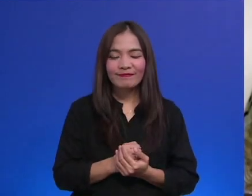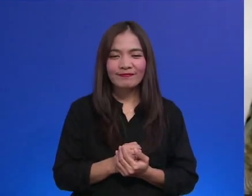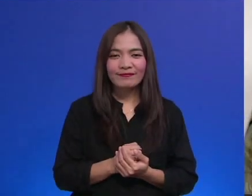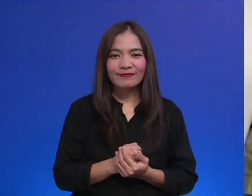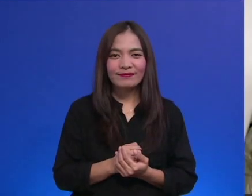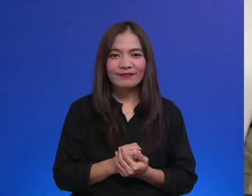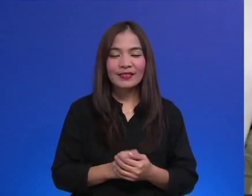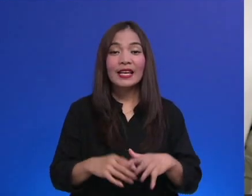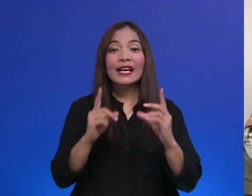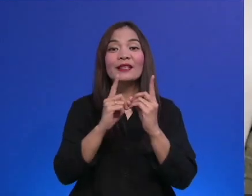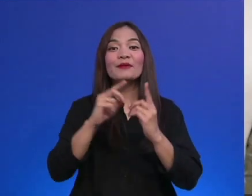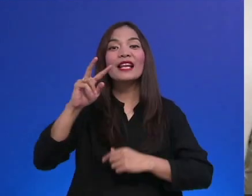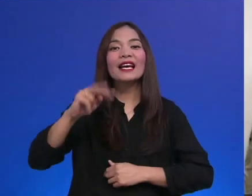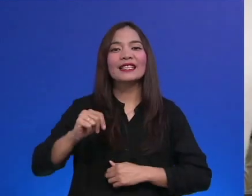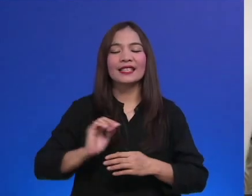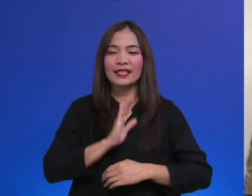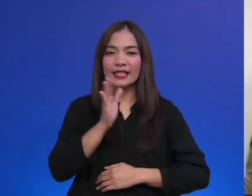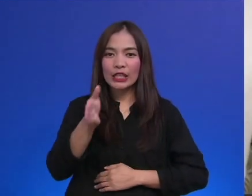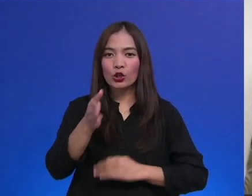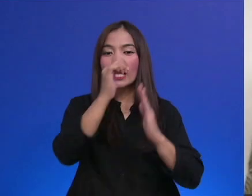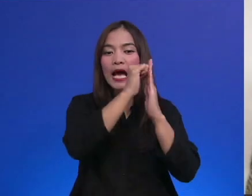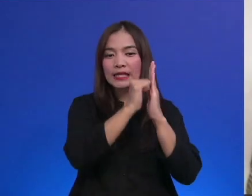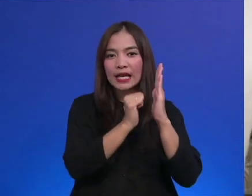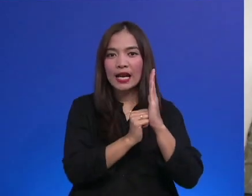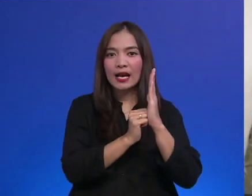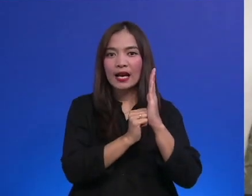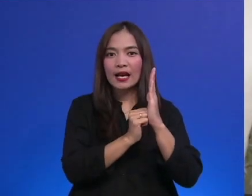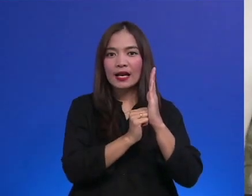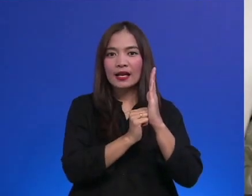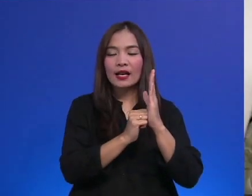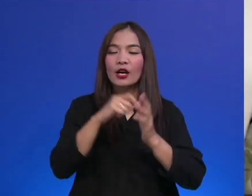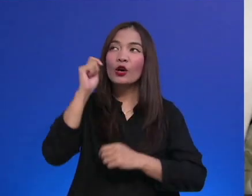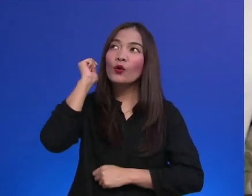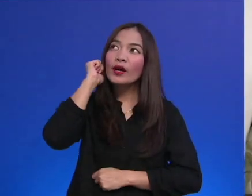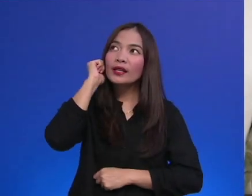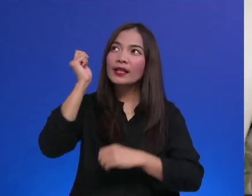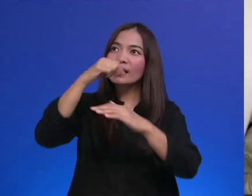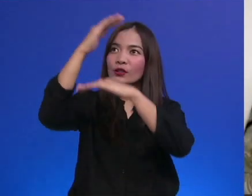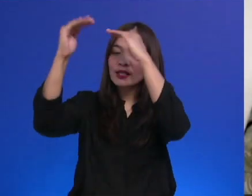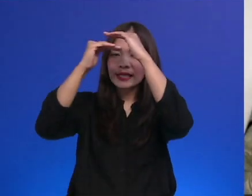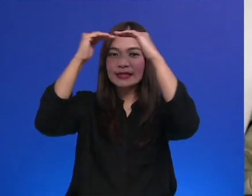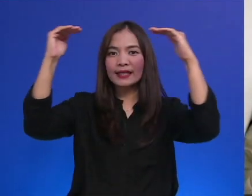kembali kita mengikuti program wanita Surgawi